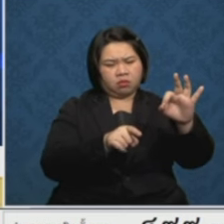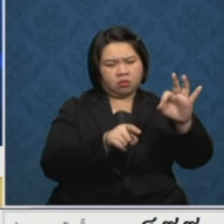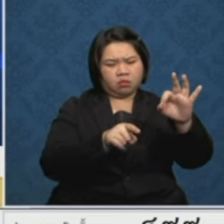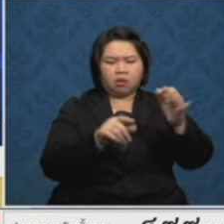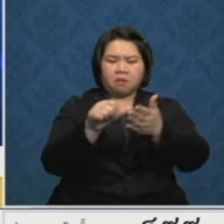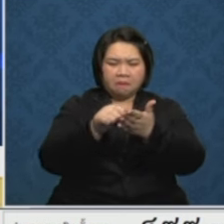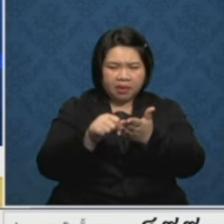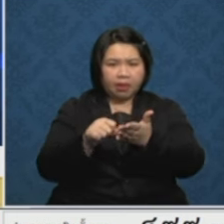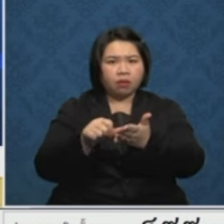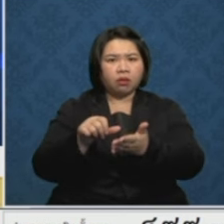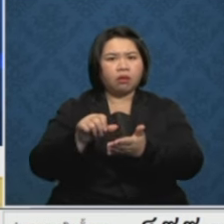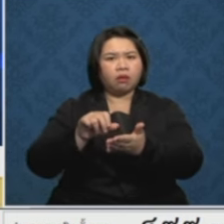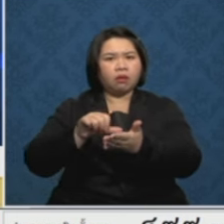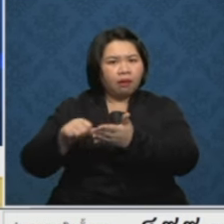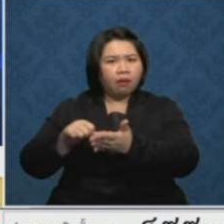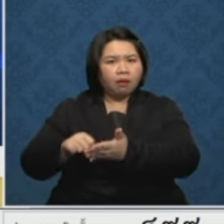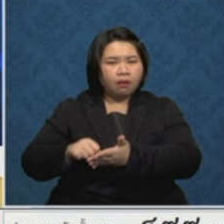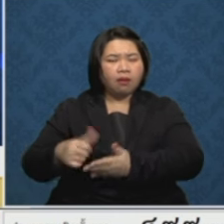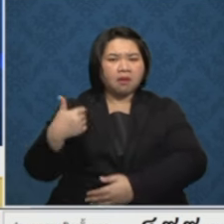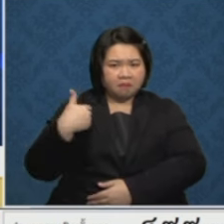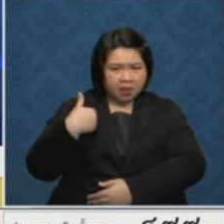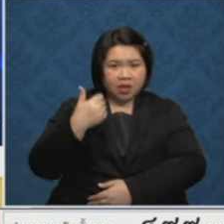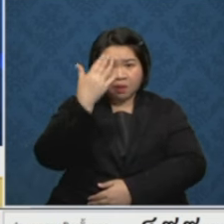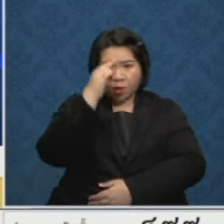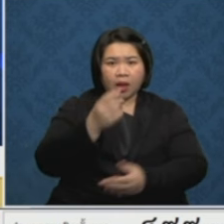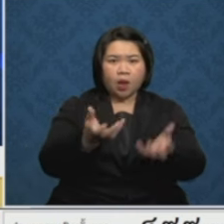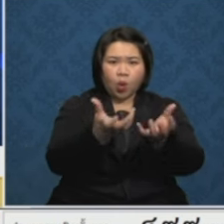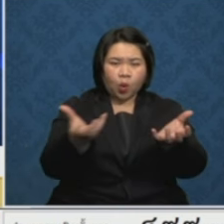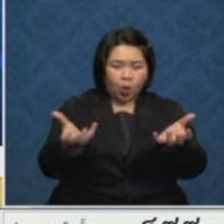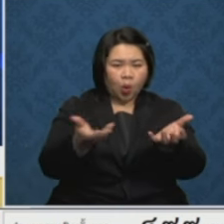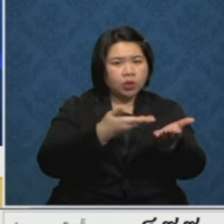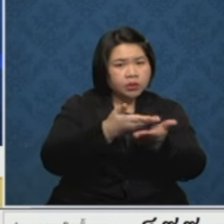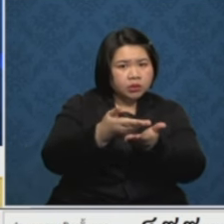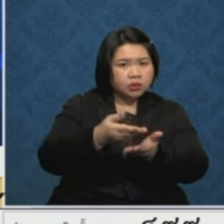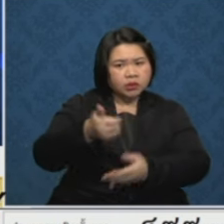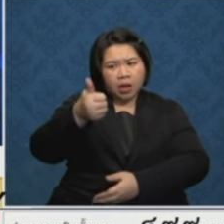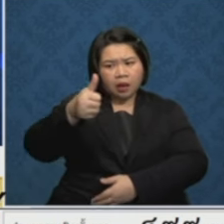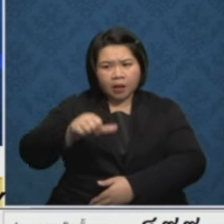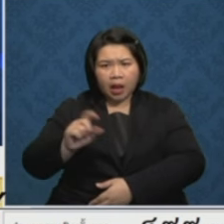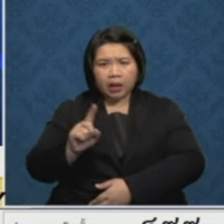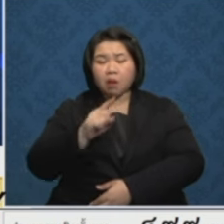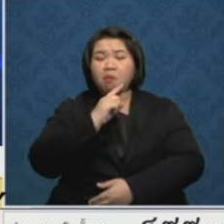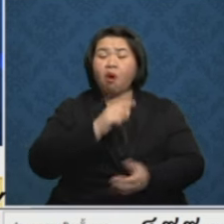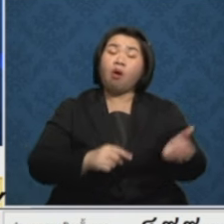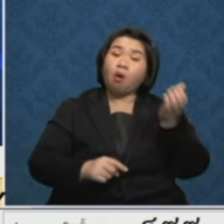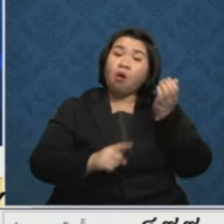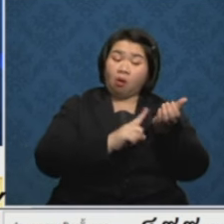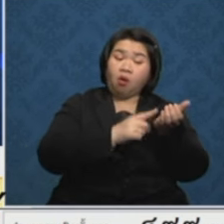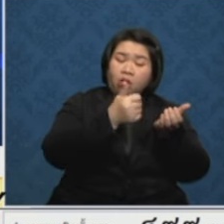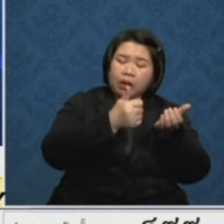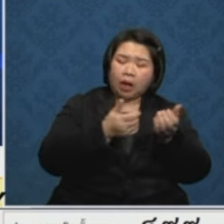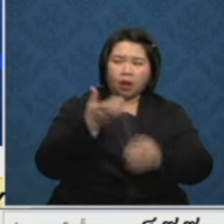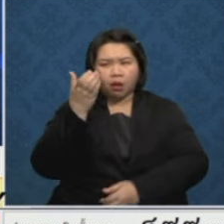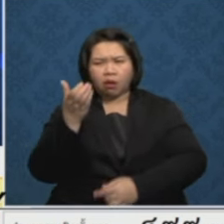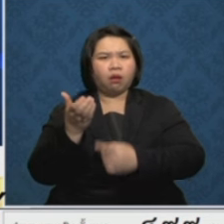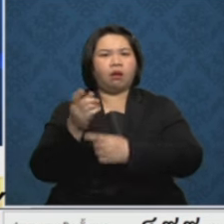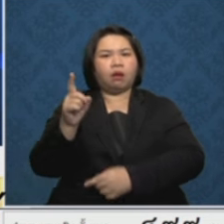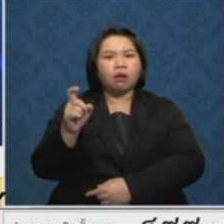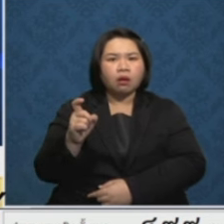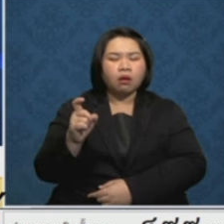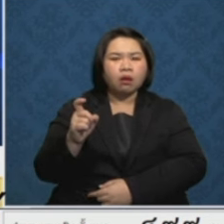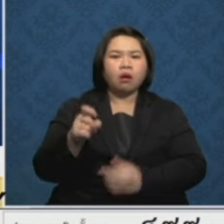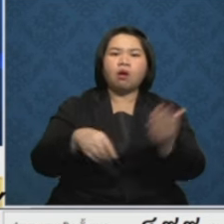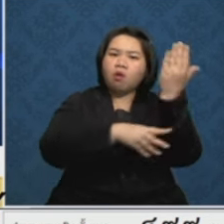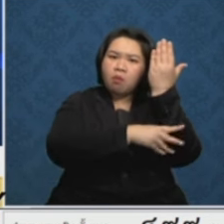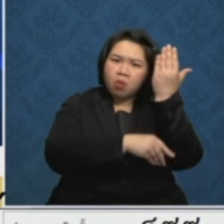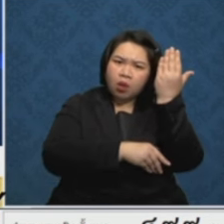วสินค้าที่จะสามารถที่จะเข้าร่วมได้นะคะวันนึงมือถือได้วันนึงมือถือไม่ได้วันนึงปุ๋ย